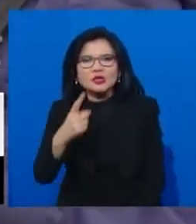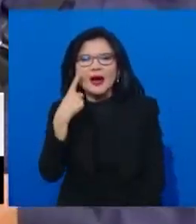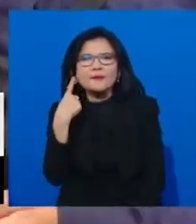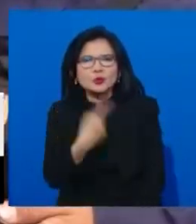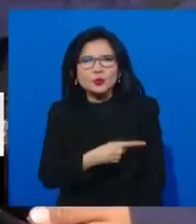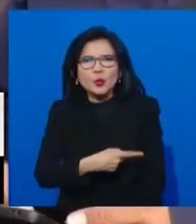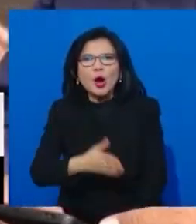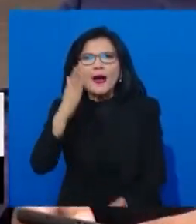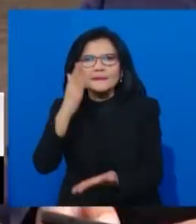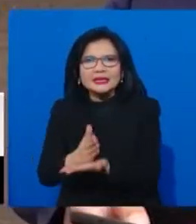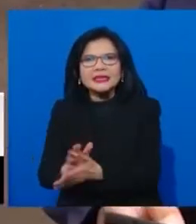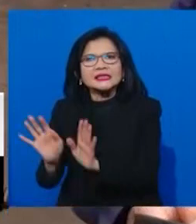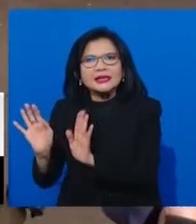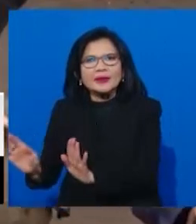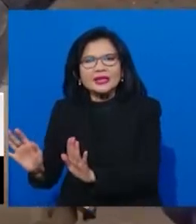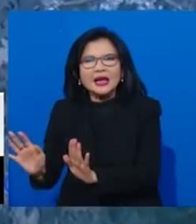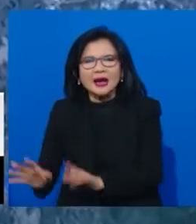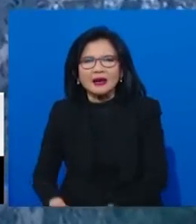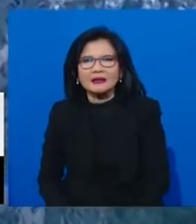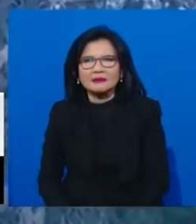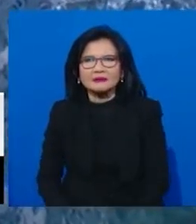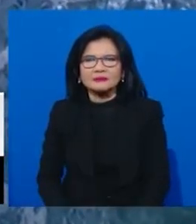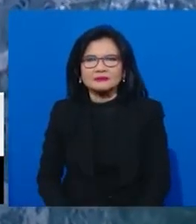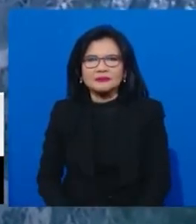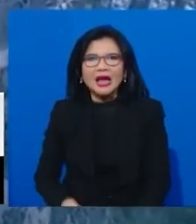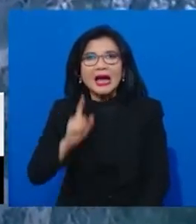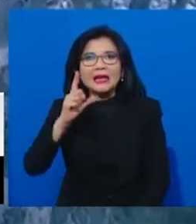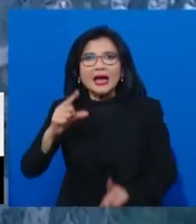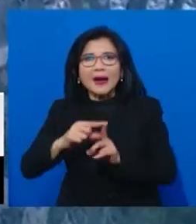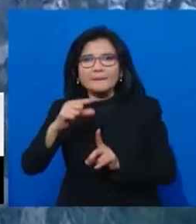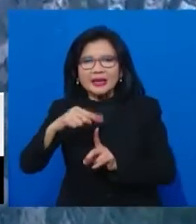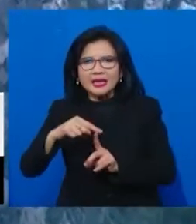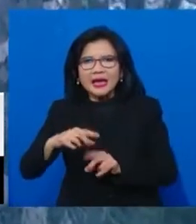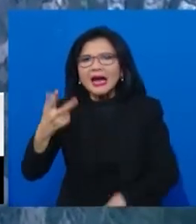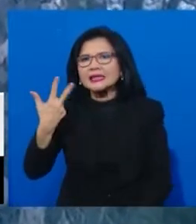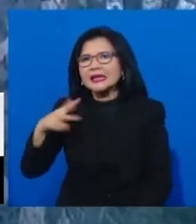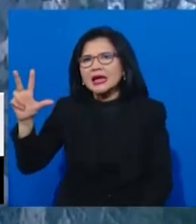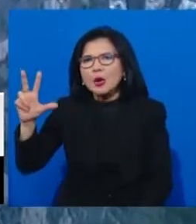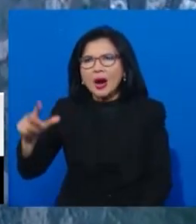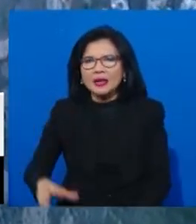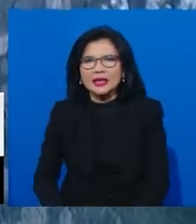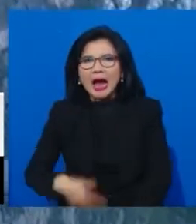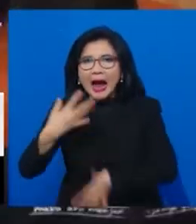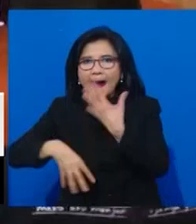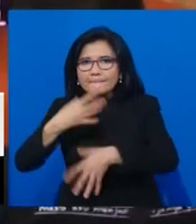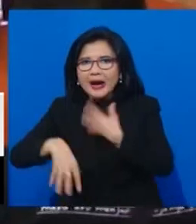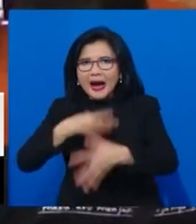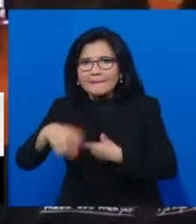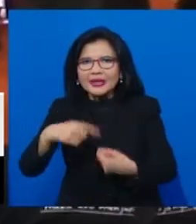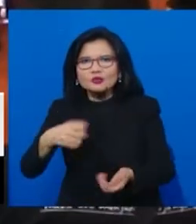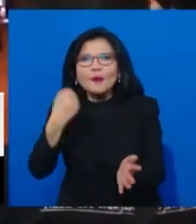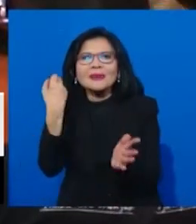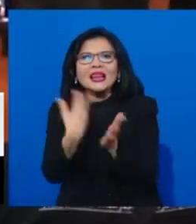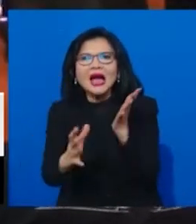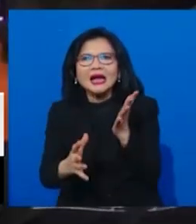berupa penghentian sementara kegiatan operasional sebuah PT di Karawang, Jawa Barat. Pabrik tersebut terbukti melanggar